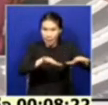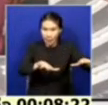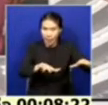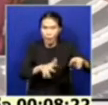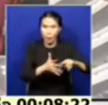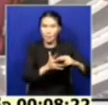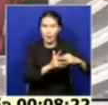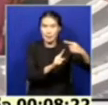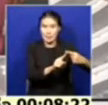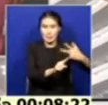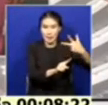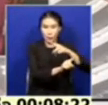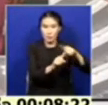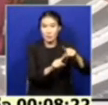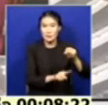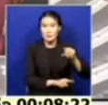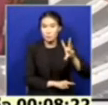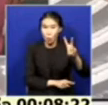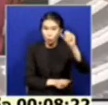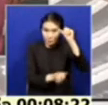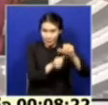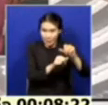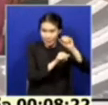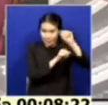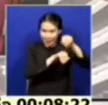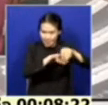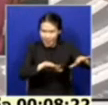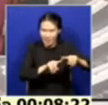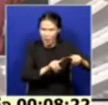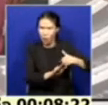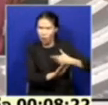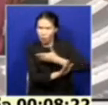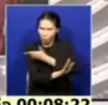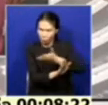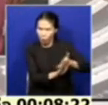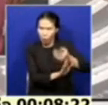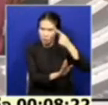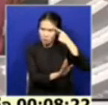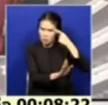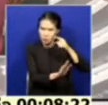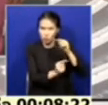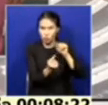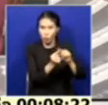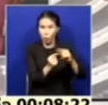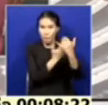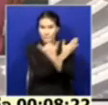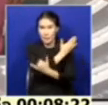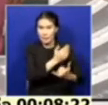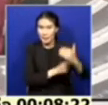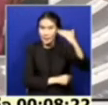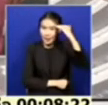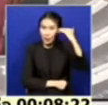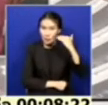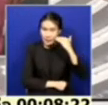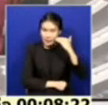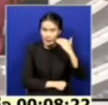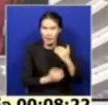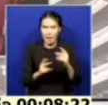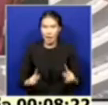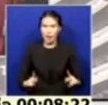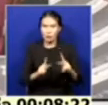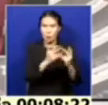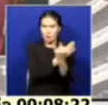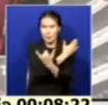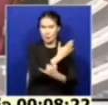ศณช่วงเวลานี้ก็เรียนว่าตั้งแต่วันที่มีการประกาศพรก.ฉุ